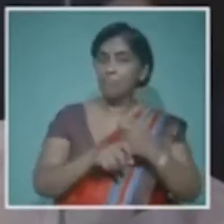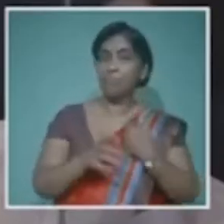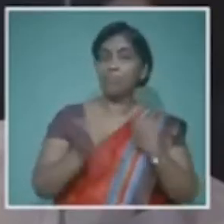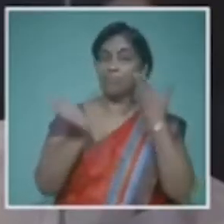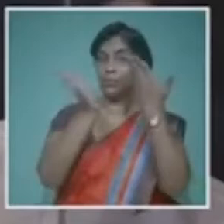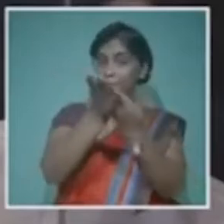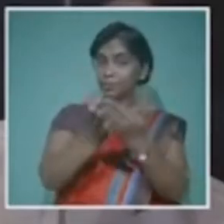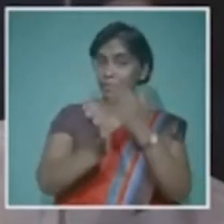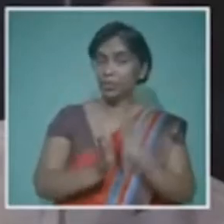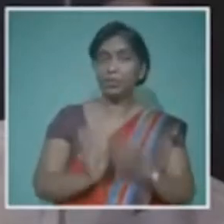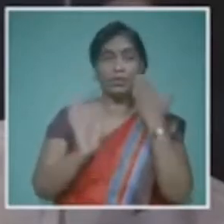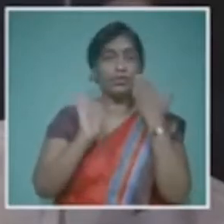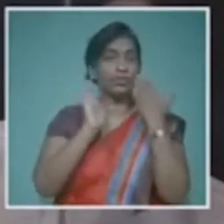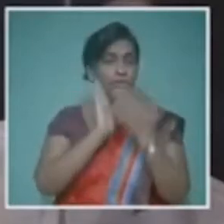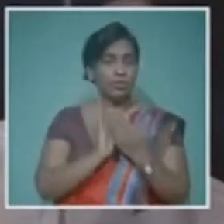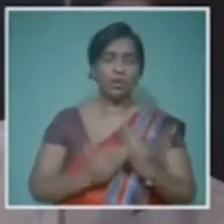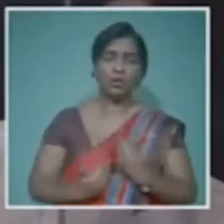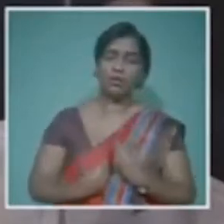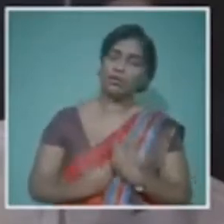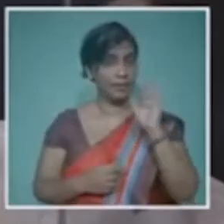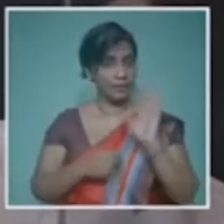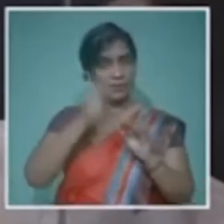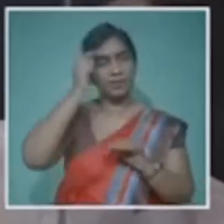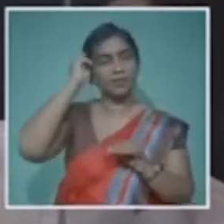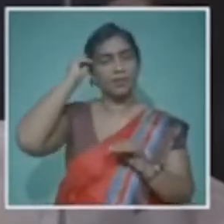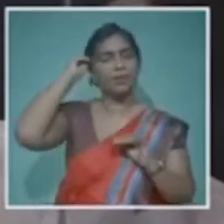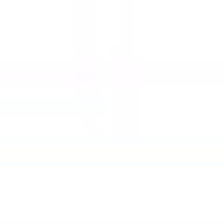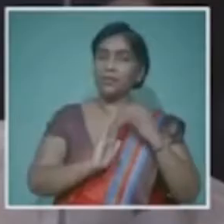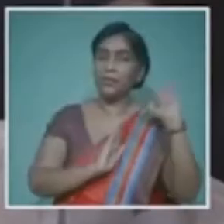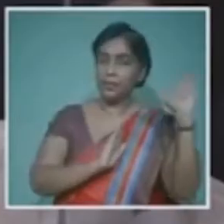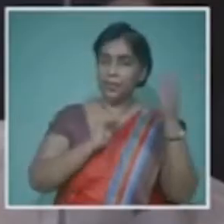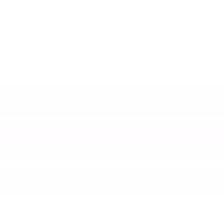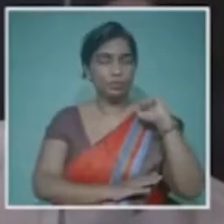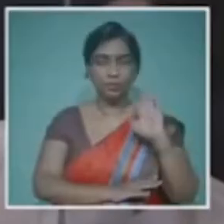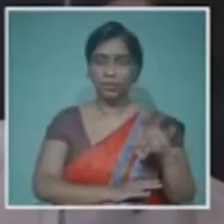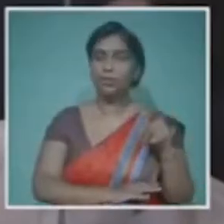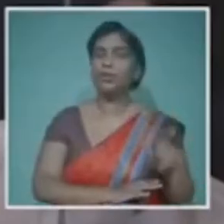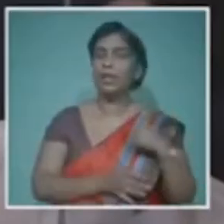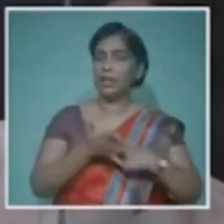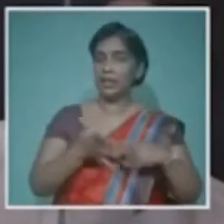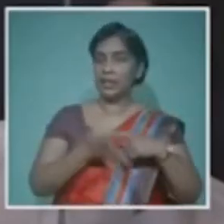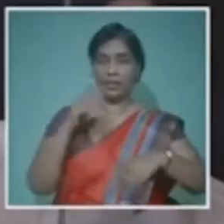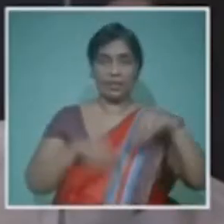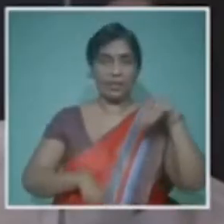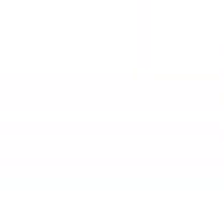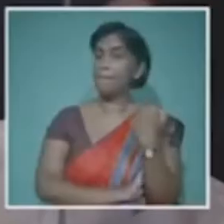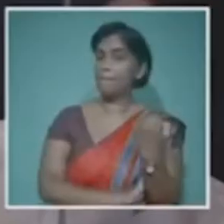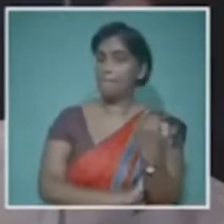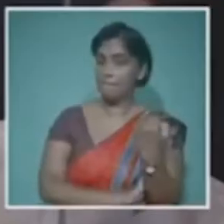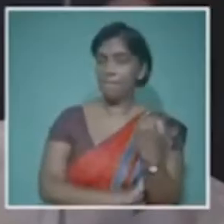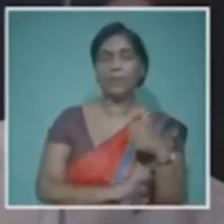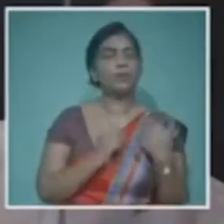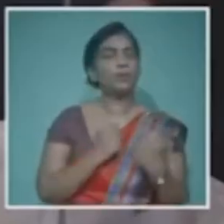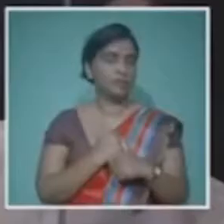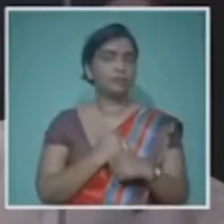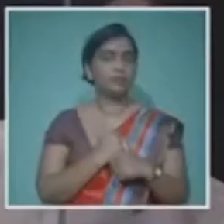කරපු දර්ශනයට ලෙංගතුකමක් දක්වමින් රට පුරා ශක්තිමත් දේශපාලන බලවේගයක්